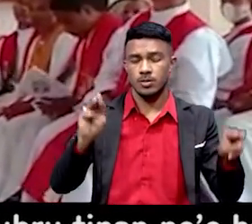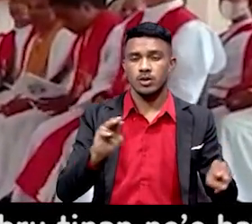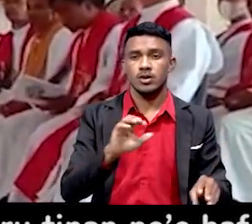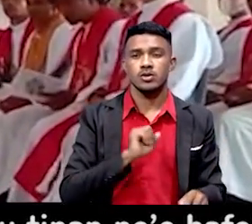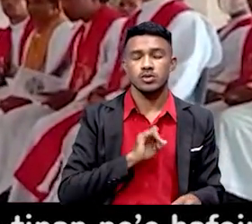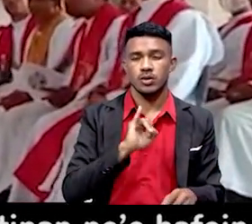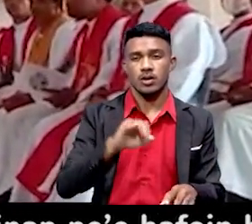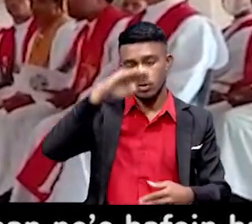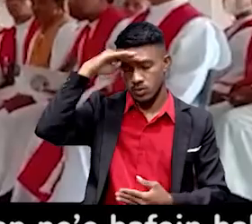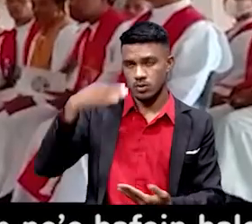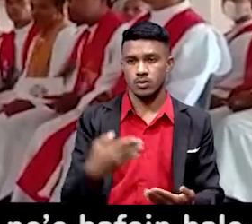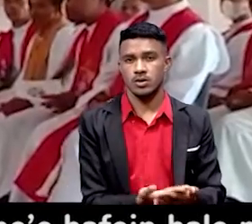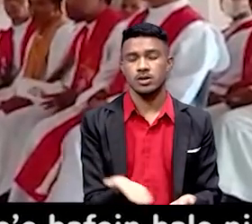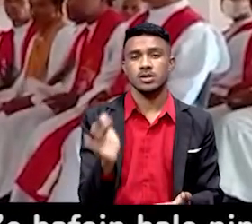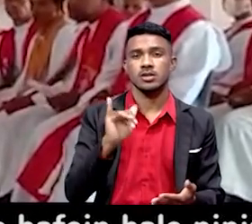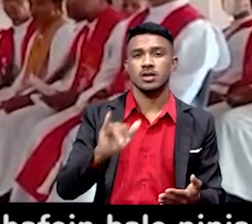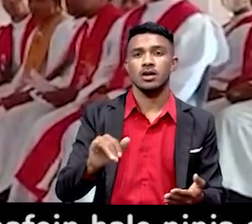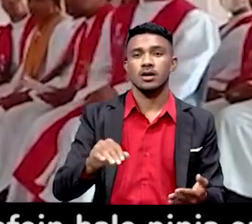mene video pada